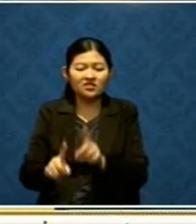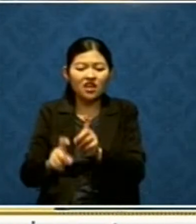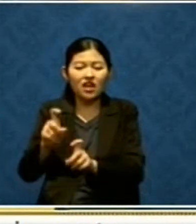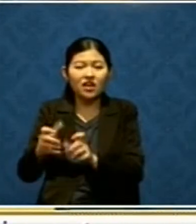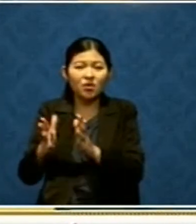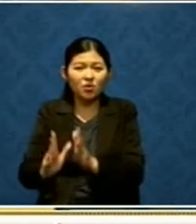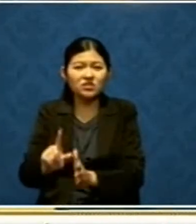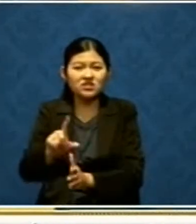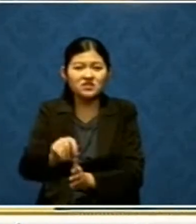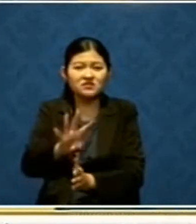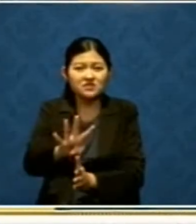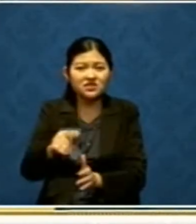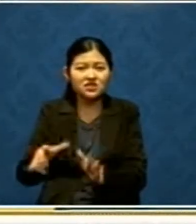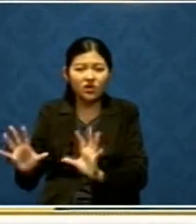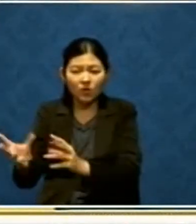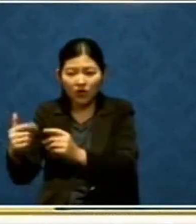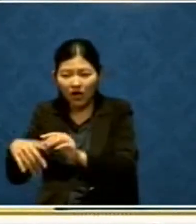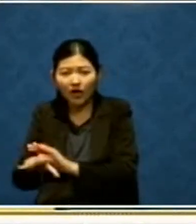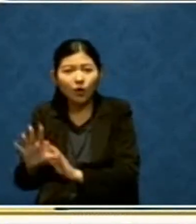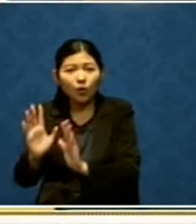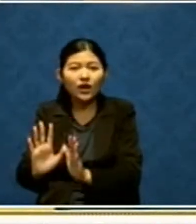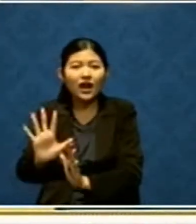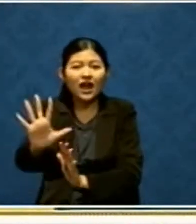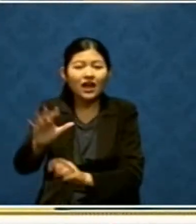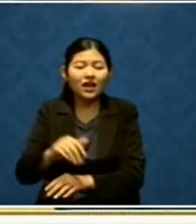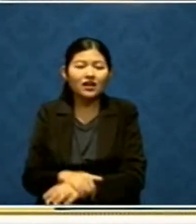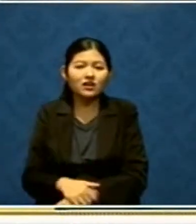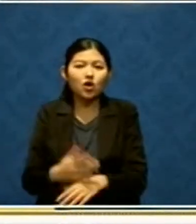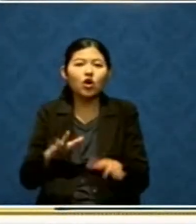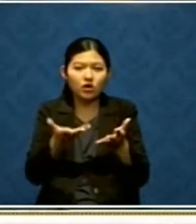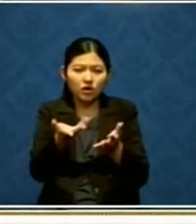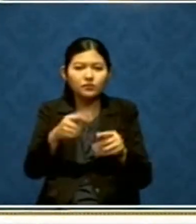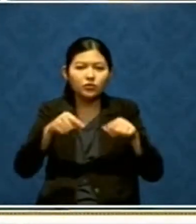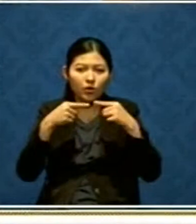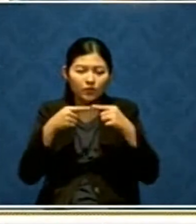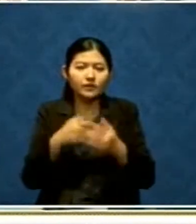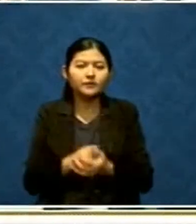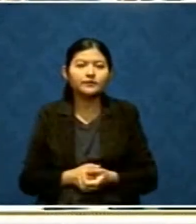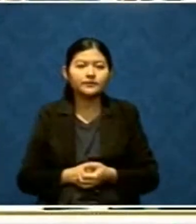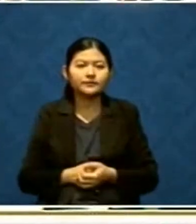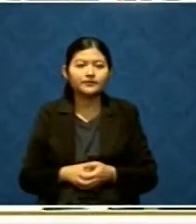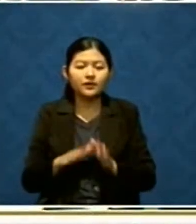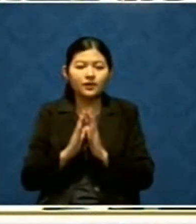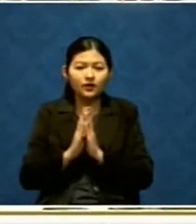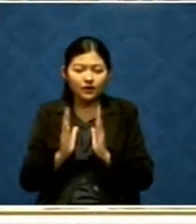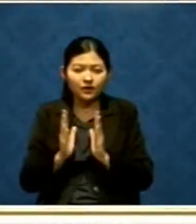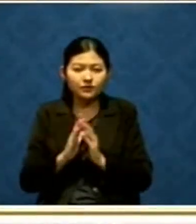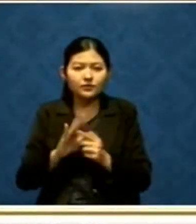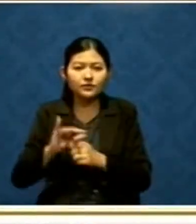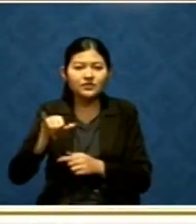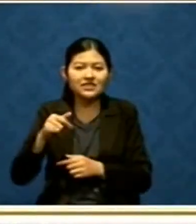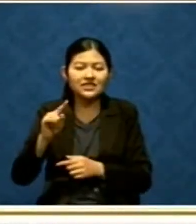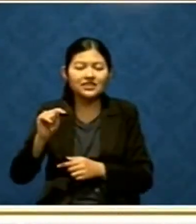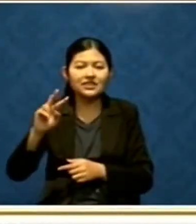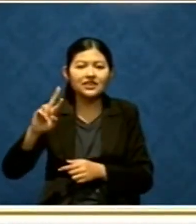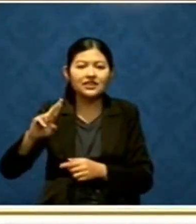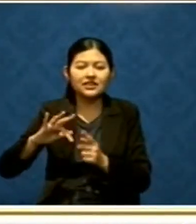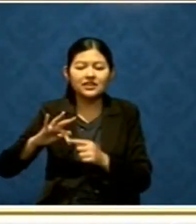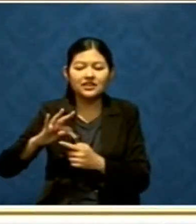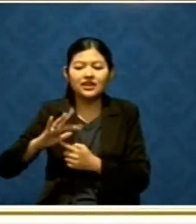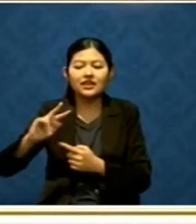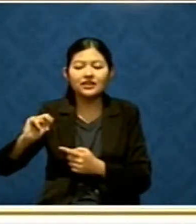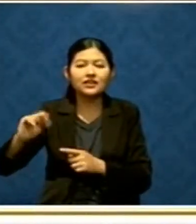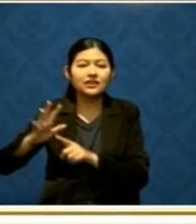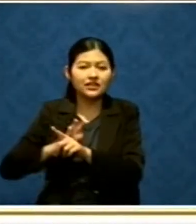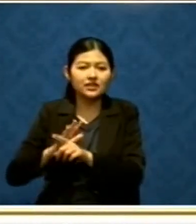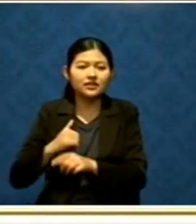นนะครับสูญหายอีก5ขอคำตอบด้วยครับท่านรัฐมนตรีครับ ครับ ขอบคุณคุณจิรัตครับ ผมเห็นว่ามีประโยช